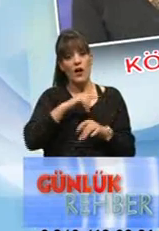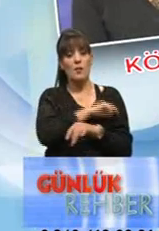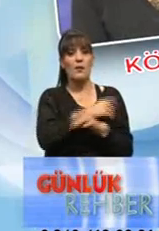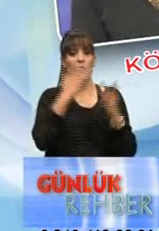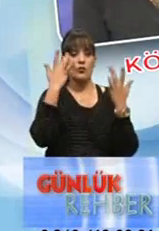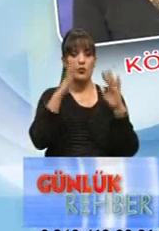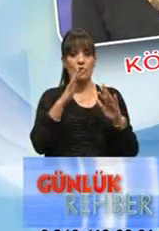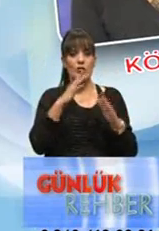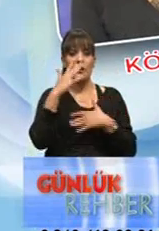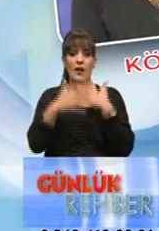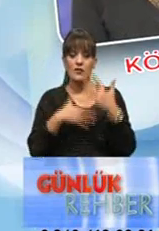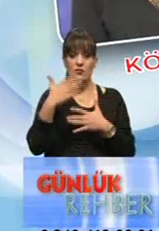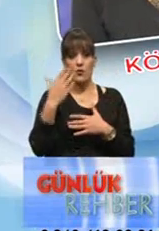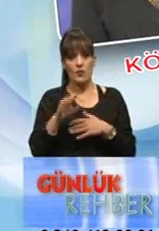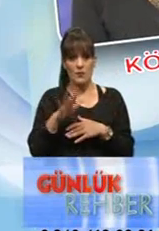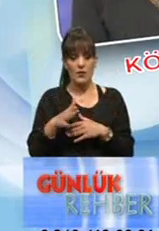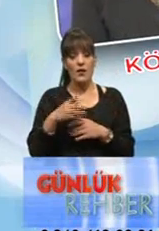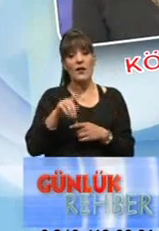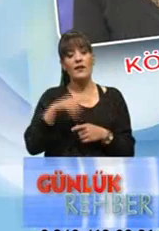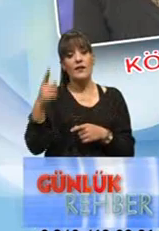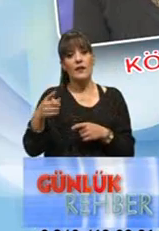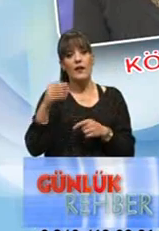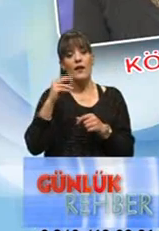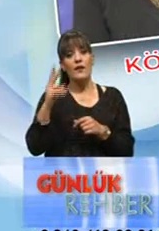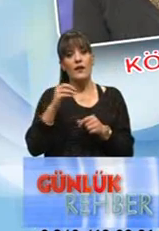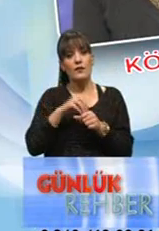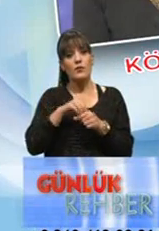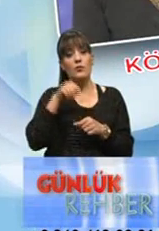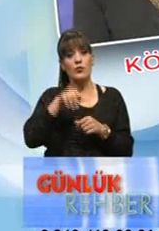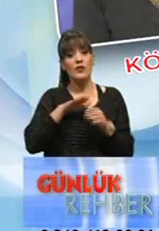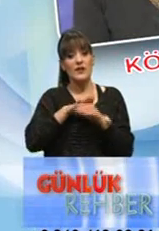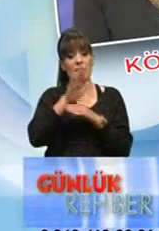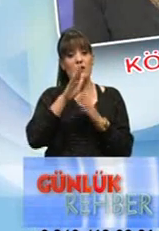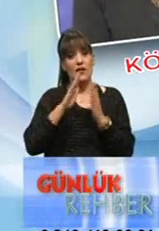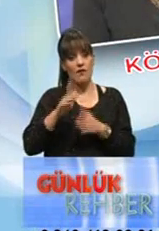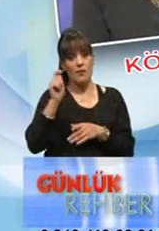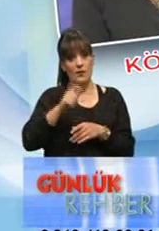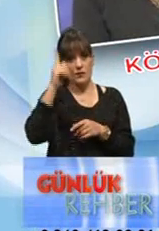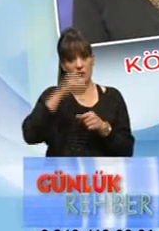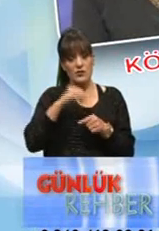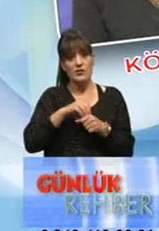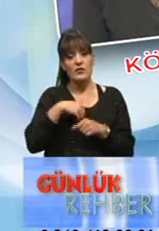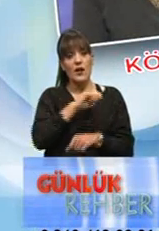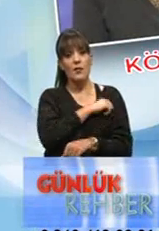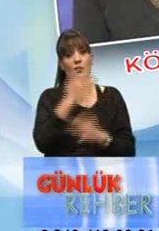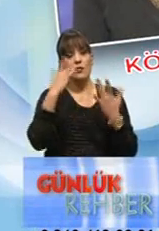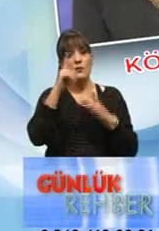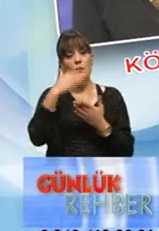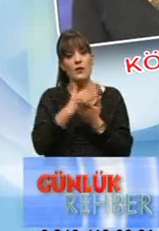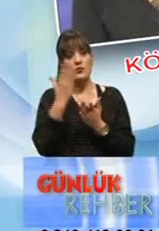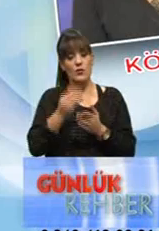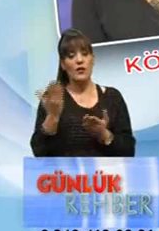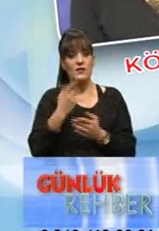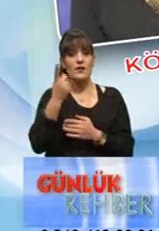kültürüyle karışıyor. Diğer taraftan bunu yaşatmak adına ve Almanya kültürünün de bir parçası olduğunu